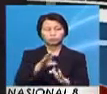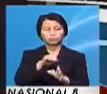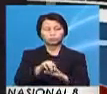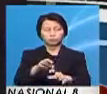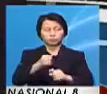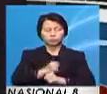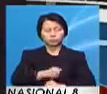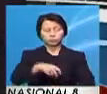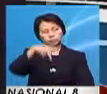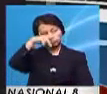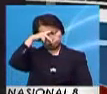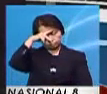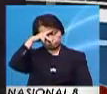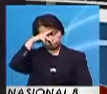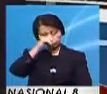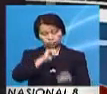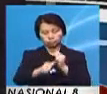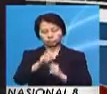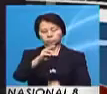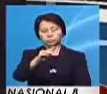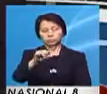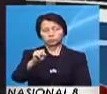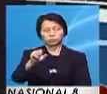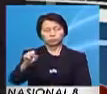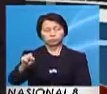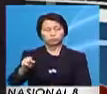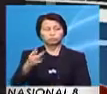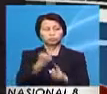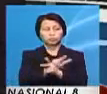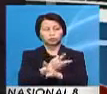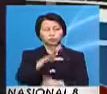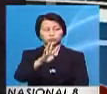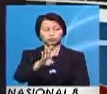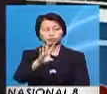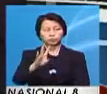Anugerah Putra Sukan MSSM kali ke-47.